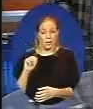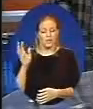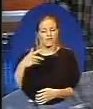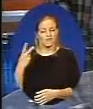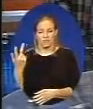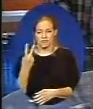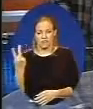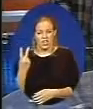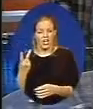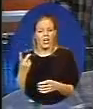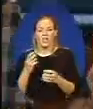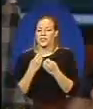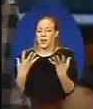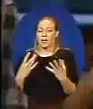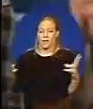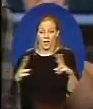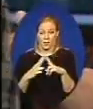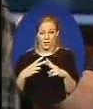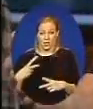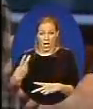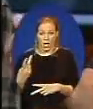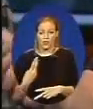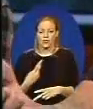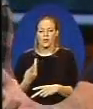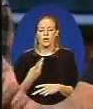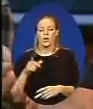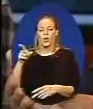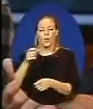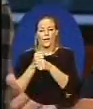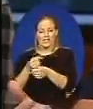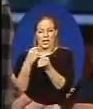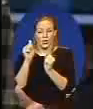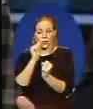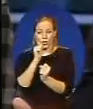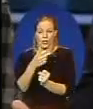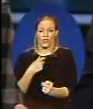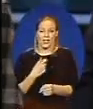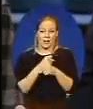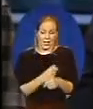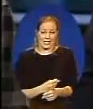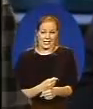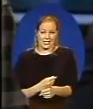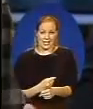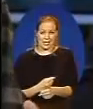נפלא, והמפגש בינינו שהוא מייצג את החילוניות ביום יום, ואני מייצג את